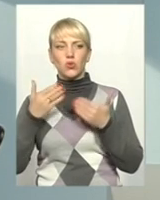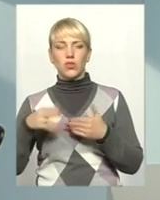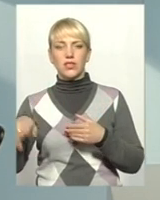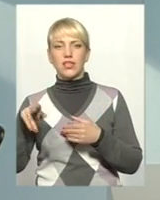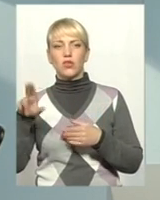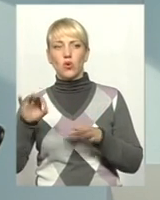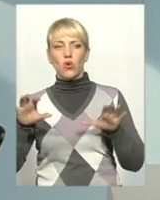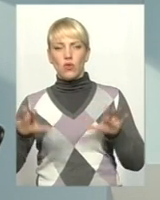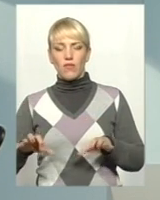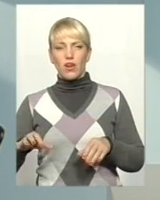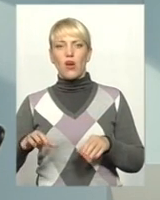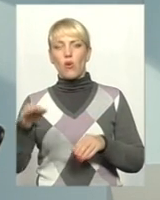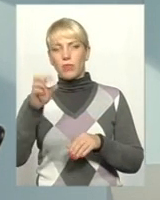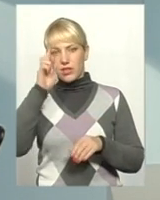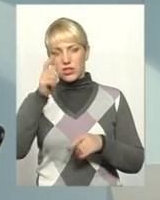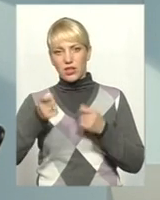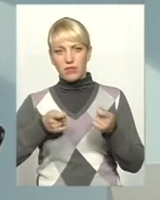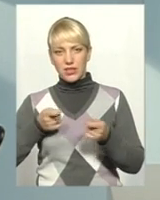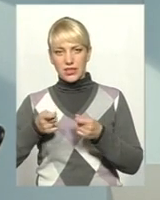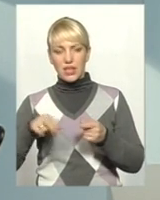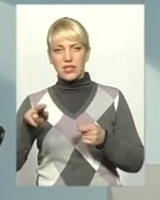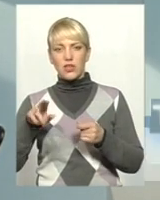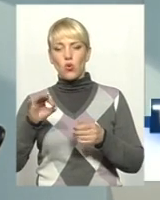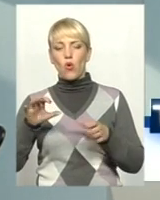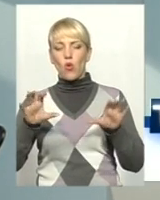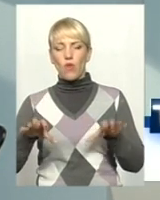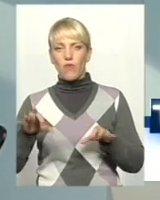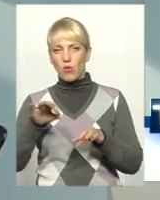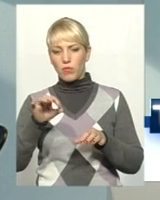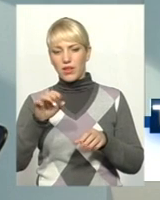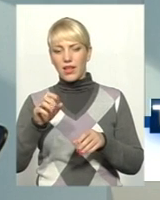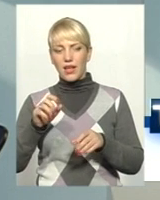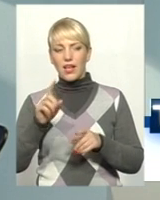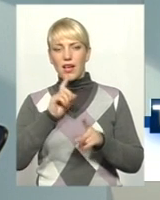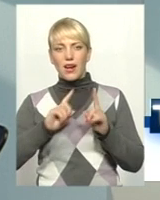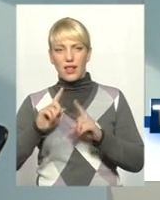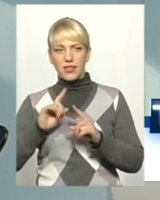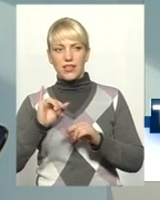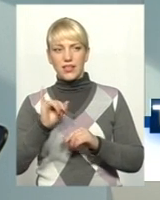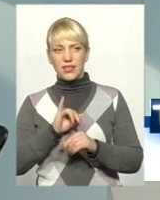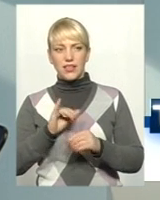голови обласної державної адміністрації, до голови обласної ради. І